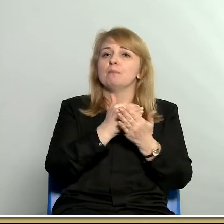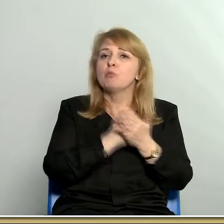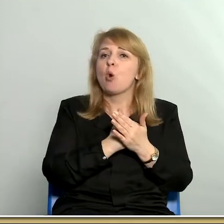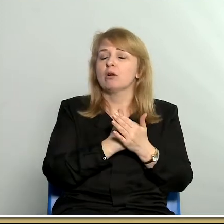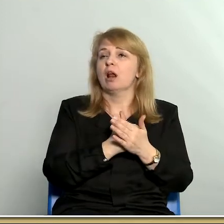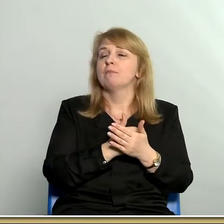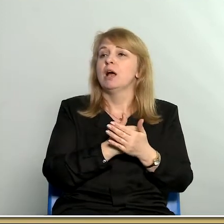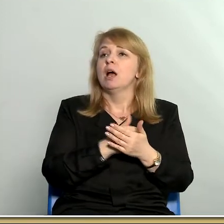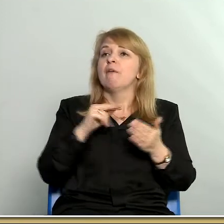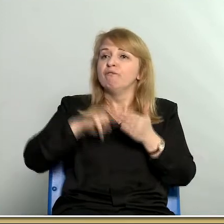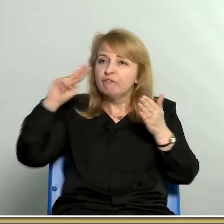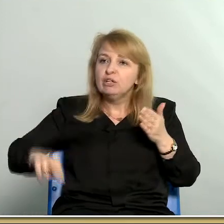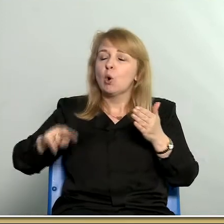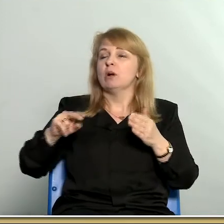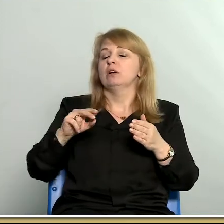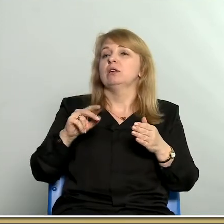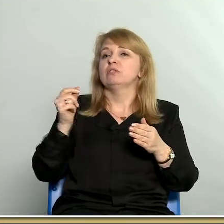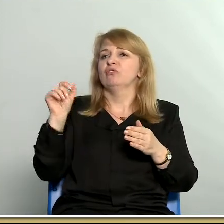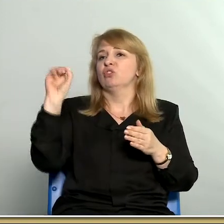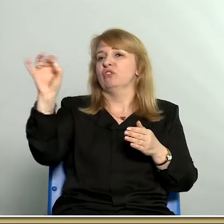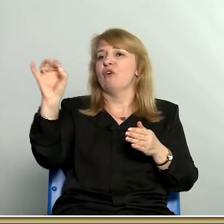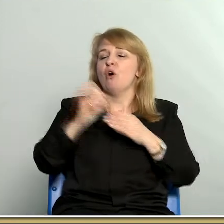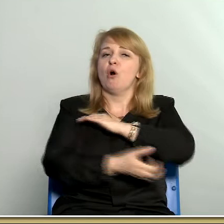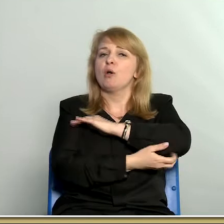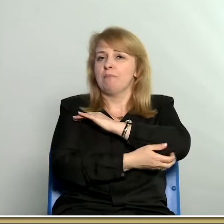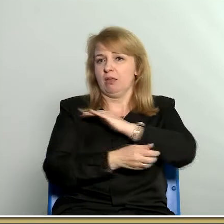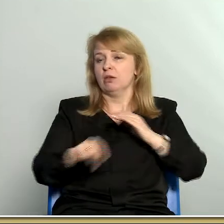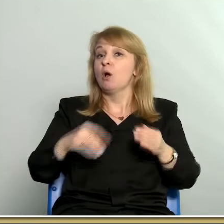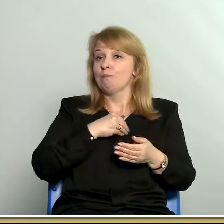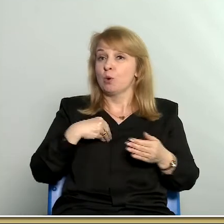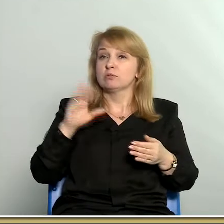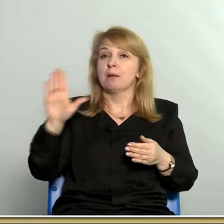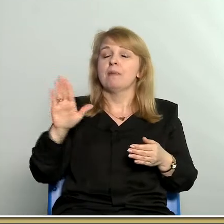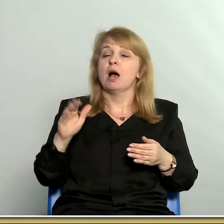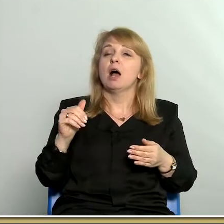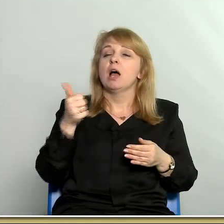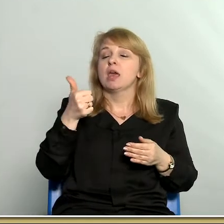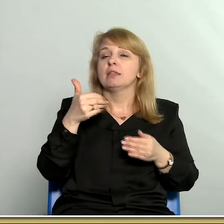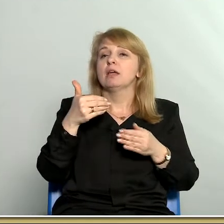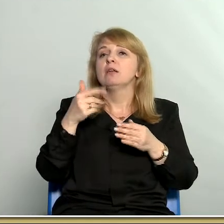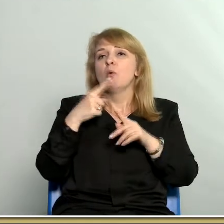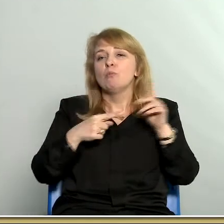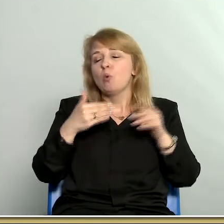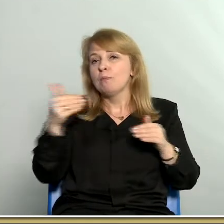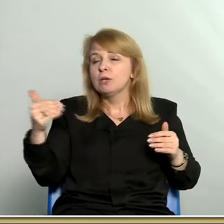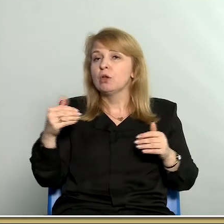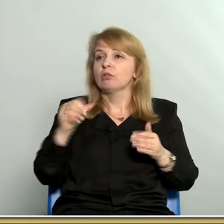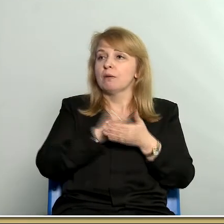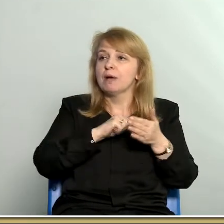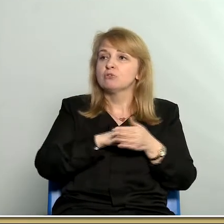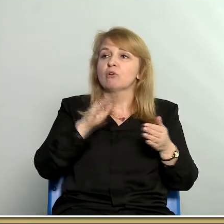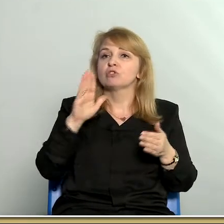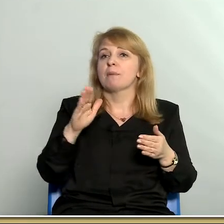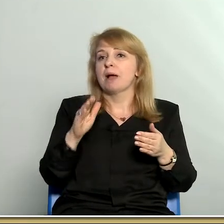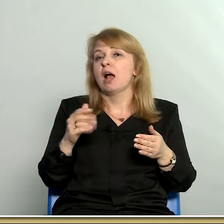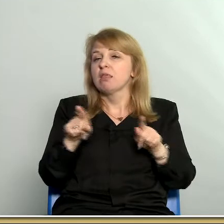ubóstwa w skali Europy. Nasz kraj ma 1,5 miliona, Mazowsze ma około 150 tysięcy, więc musimy